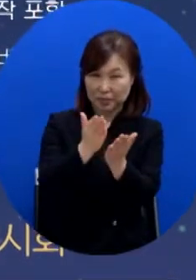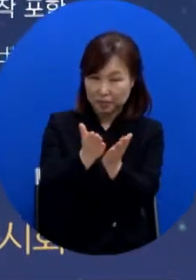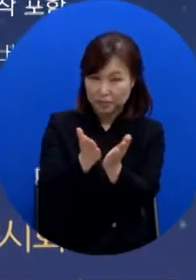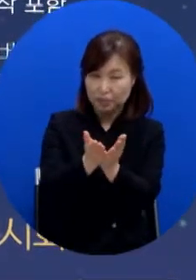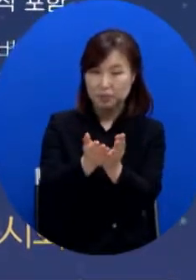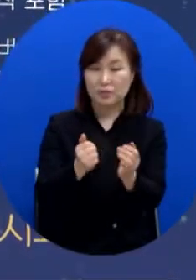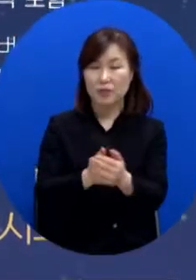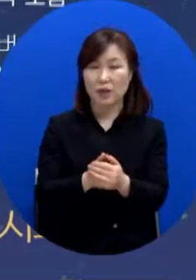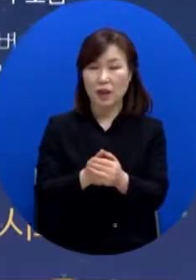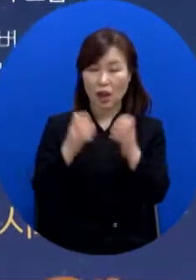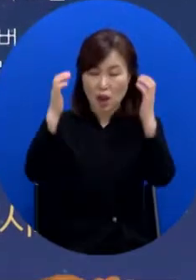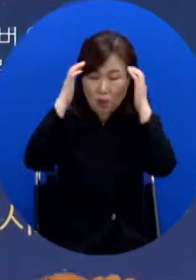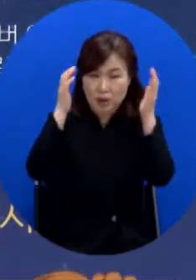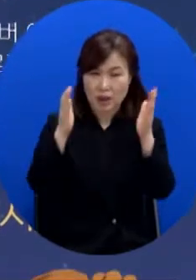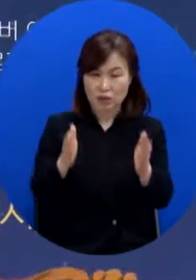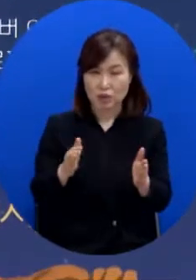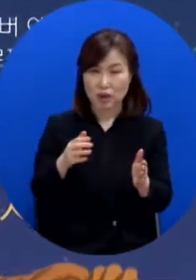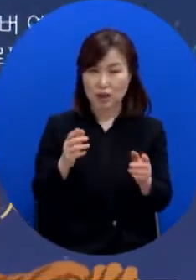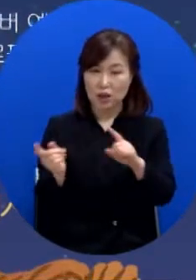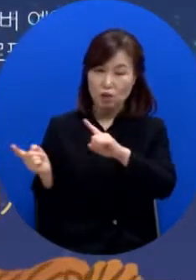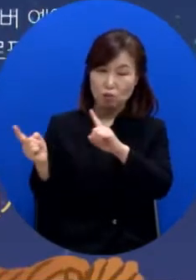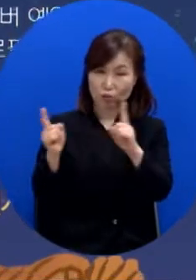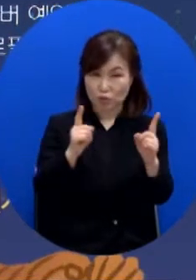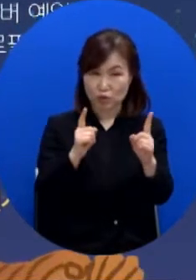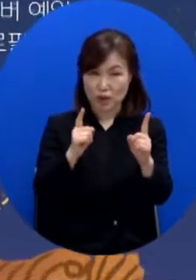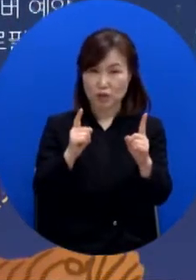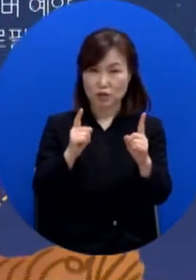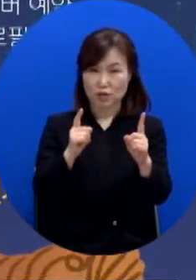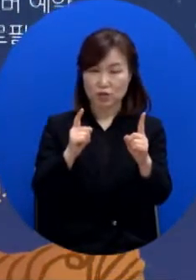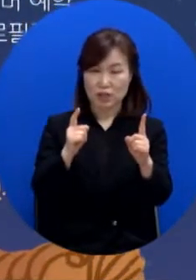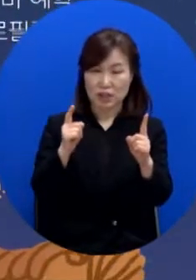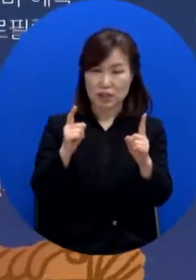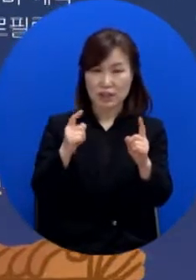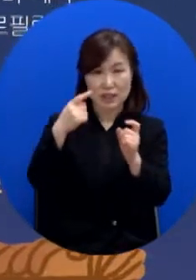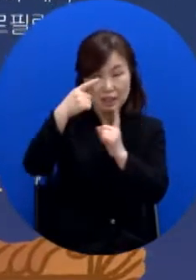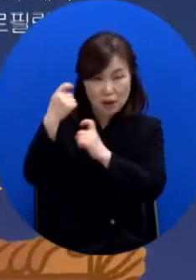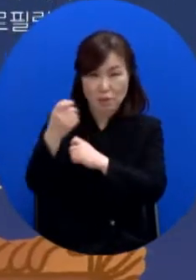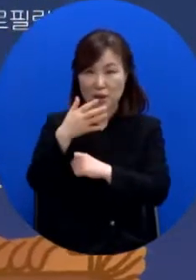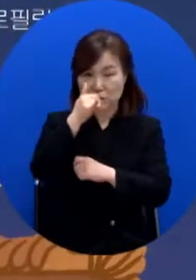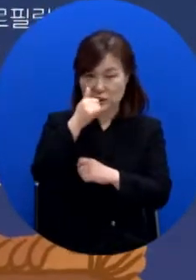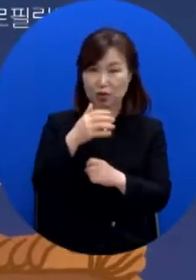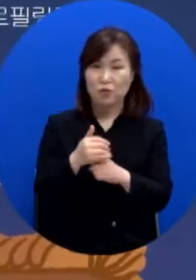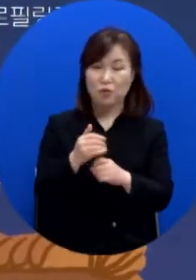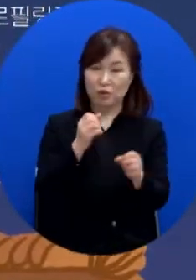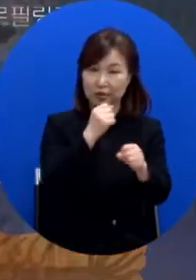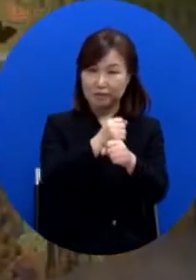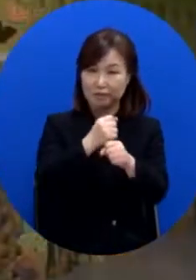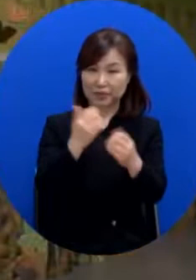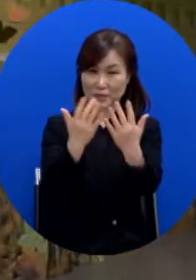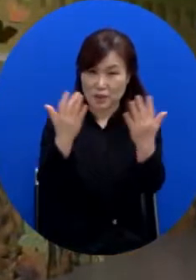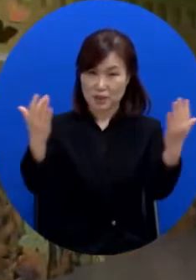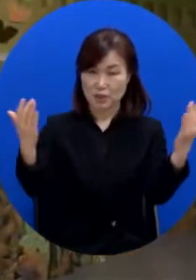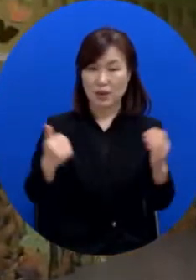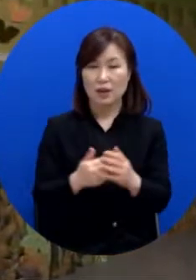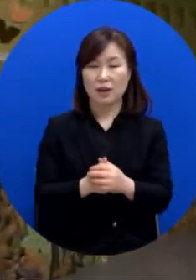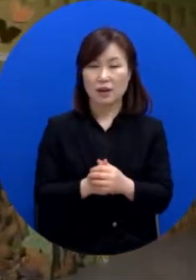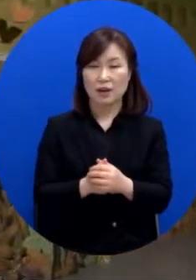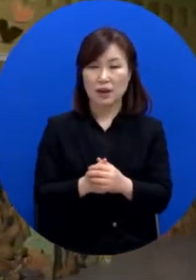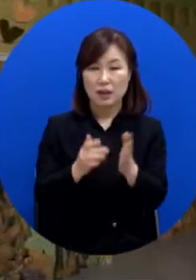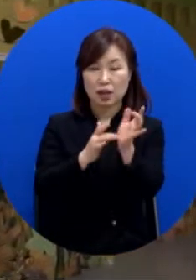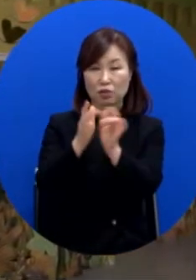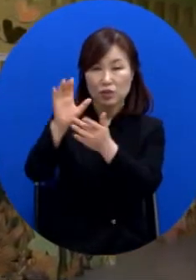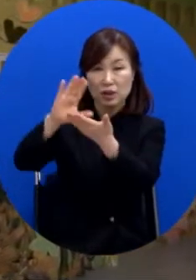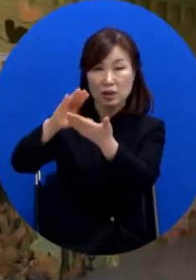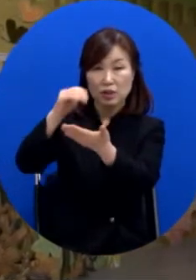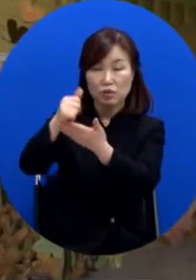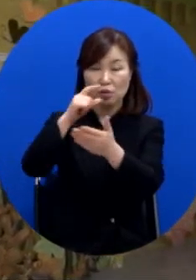고난주간 부활 주일을 효과적으로 묵상할 수 있도록 기획했습니다 주최 측은 이번 전시회에는 예수 그리스도가 못